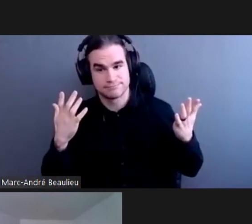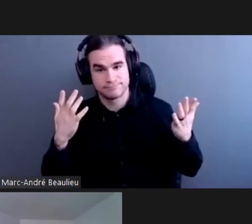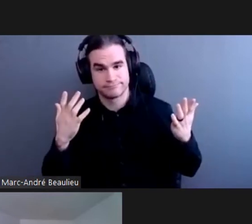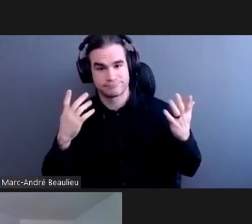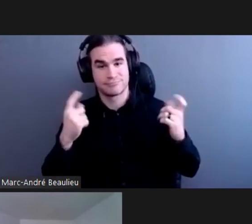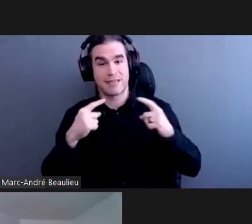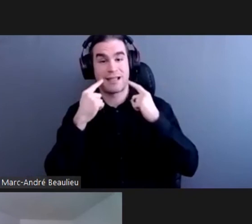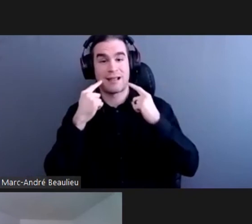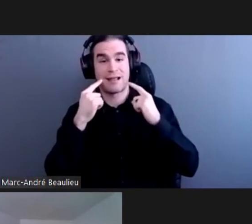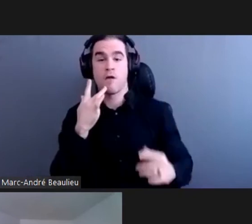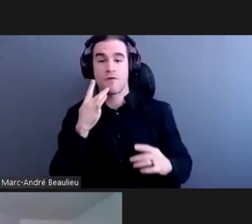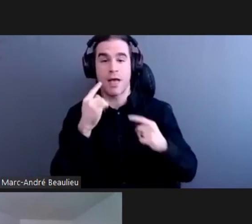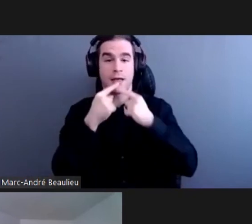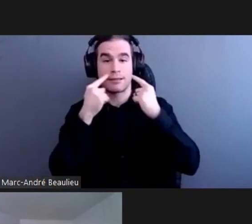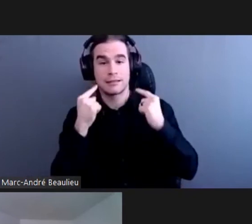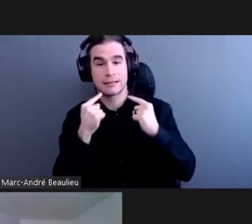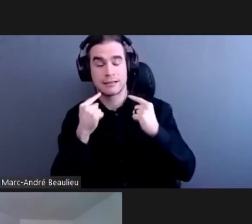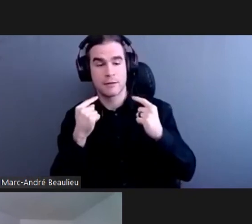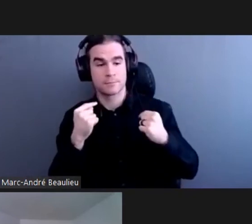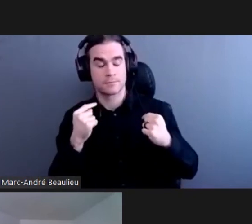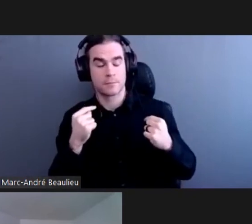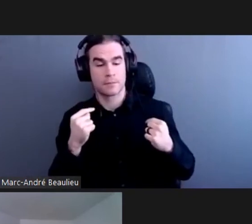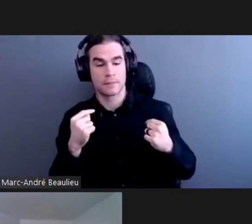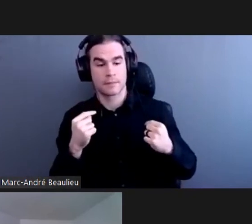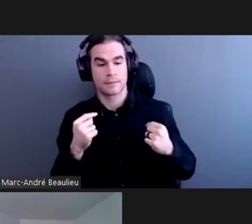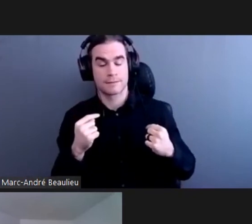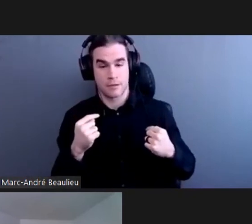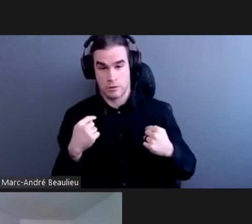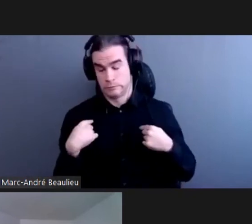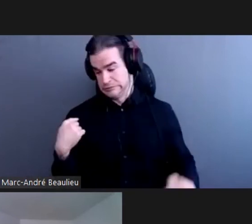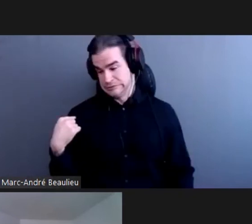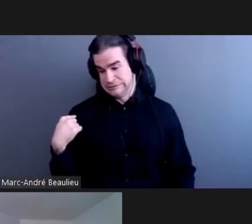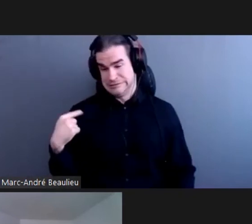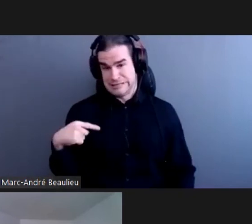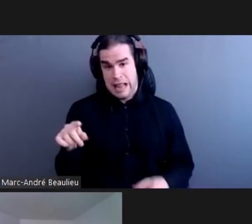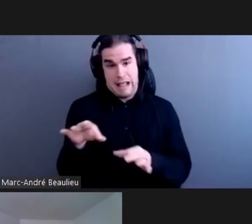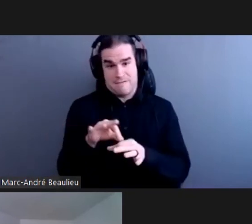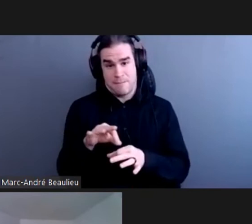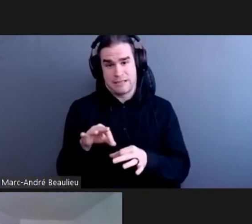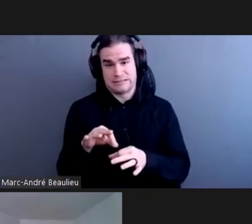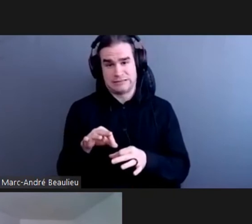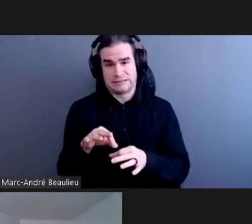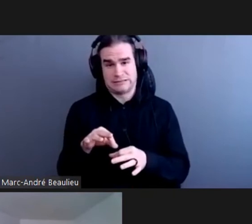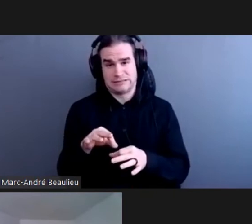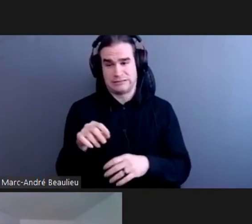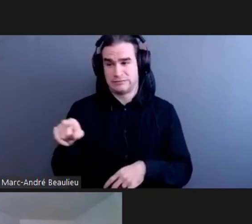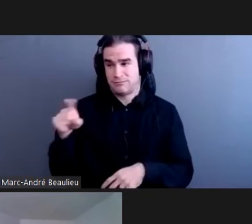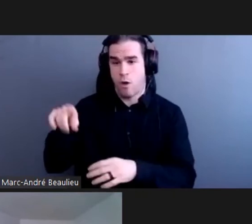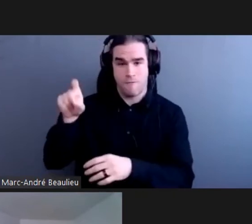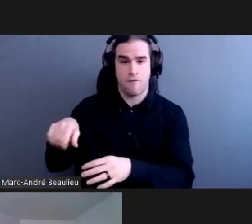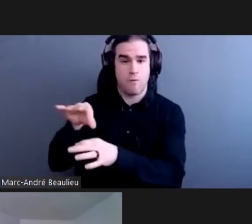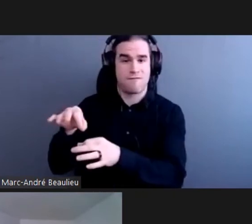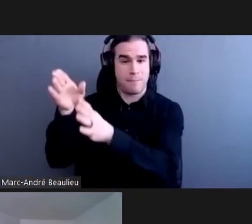une fenêtre, je viens juste d'aller à la pharmacie, puis il fallait que je parle à la pharmacienne. Elle